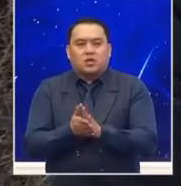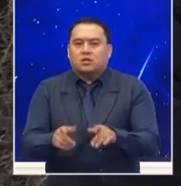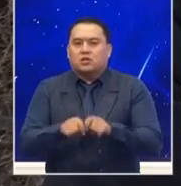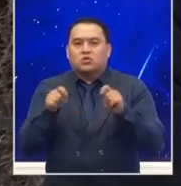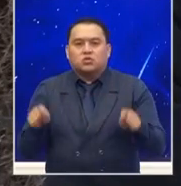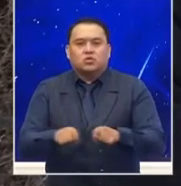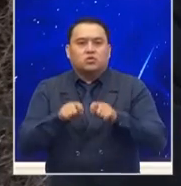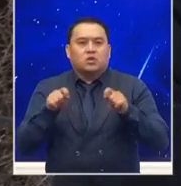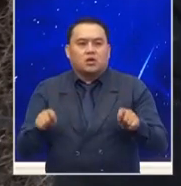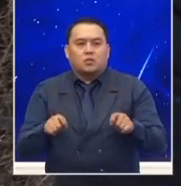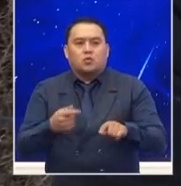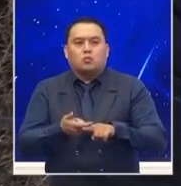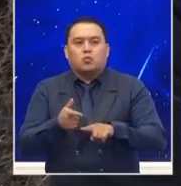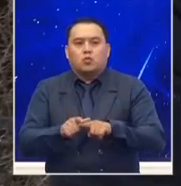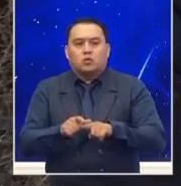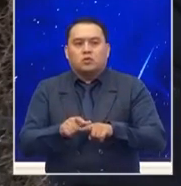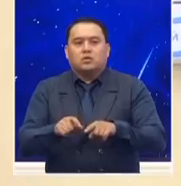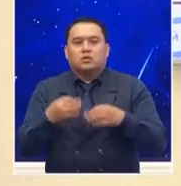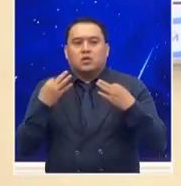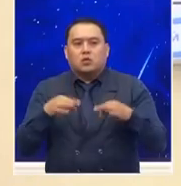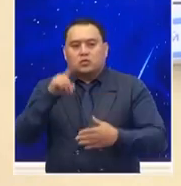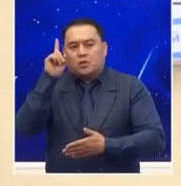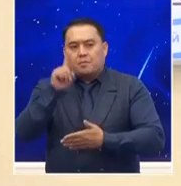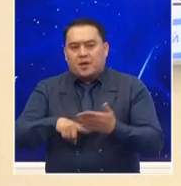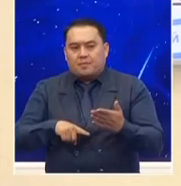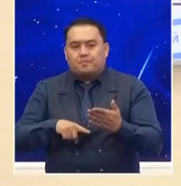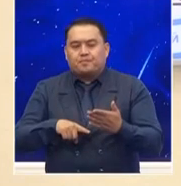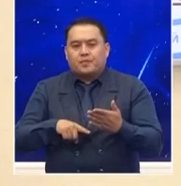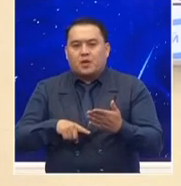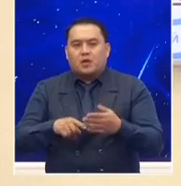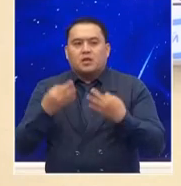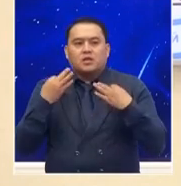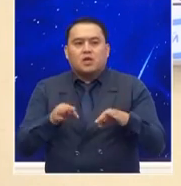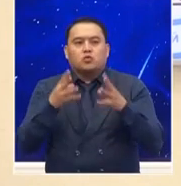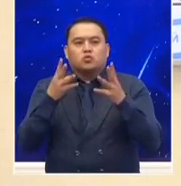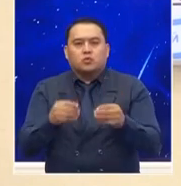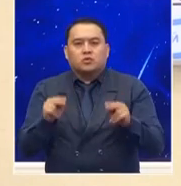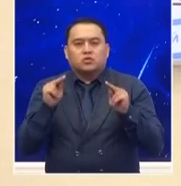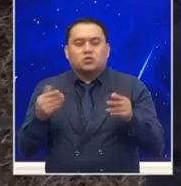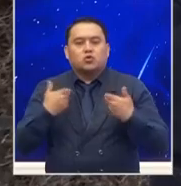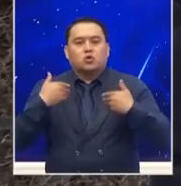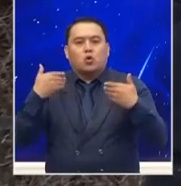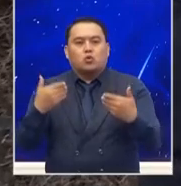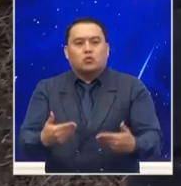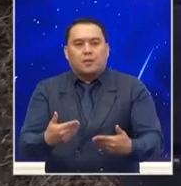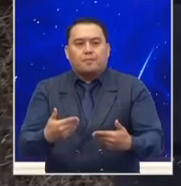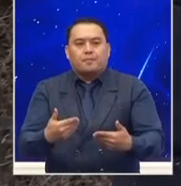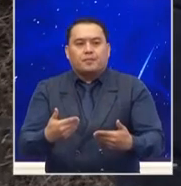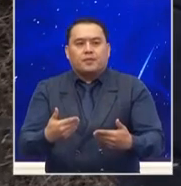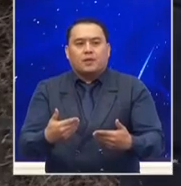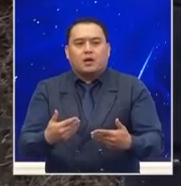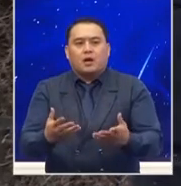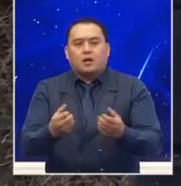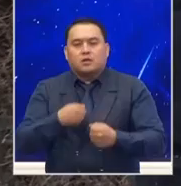жатыр. Бұл тәуелсіздіктің белгісі деп білемін. Және де тәуелсіздік күнімен шын жүректен құттықтаймыз. Бізге тәуелсіздікті алып